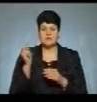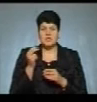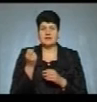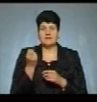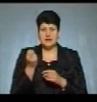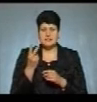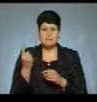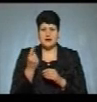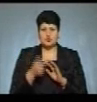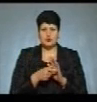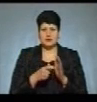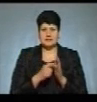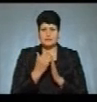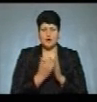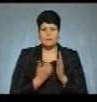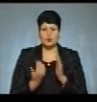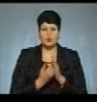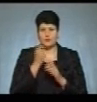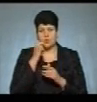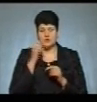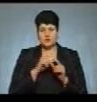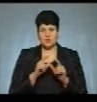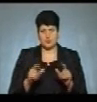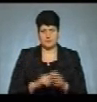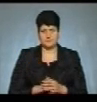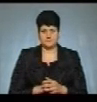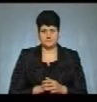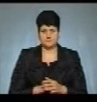12 першокласників за програмою нової української школи.